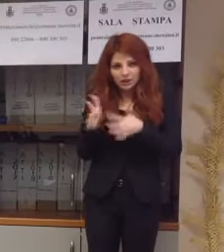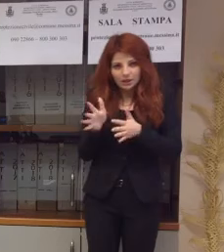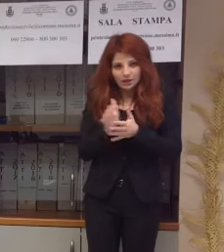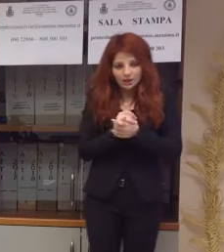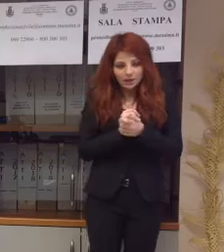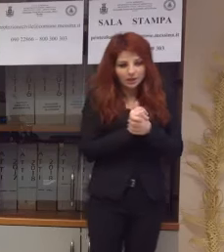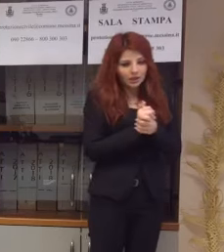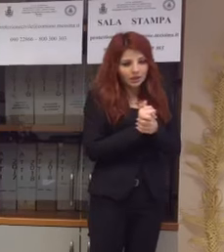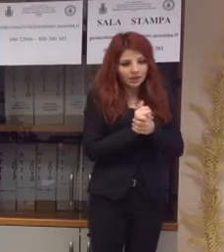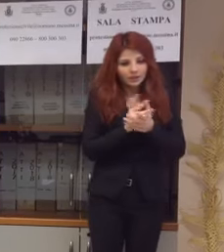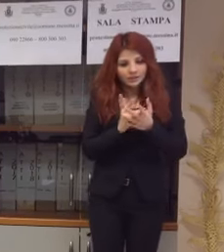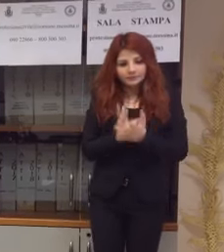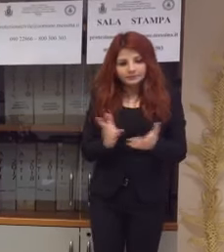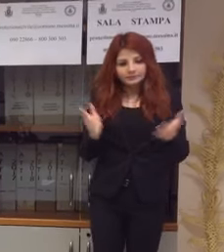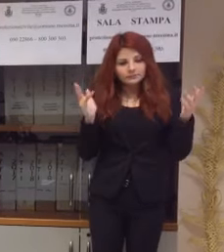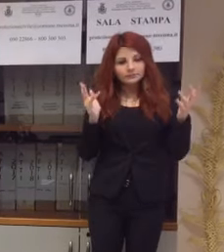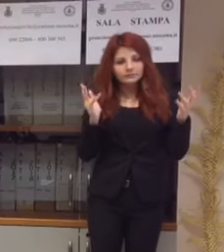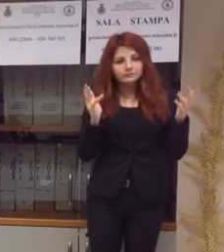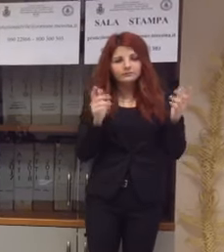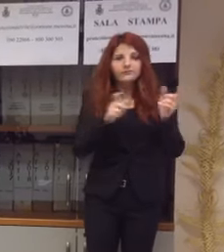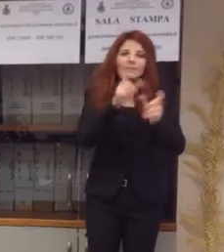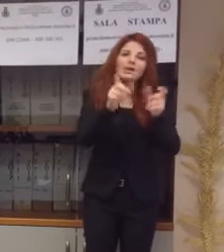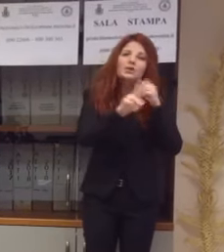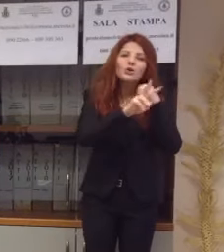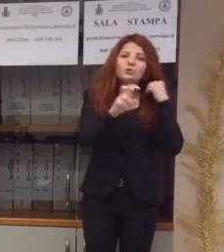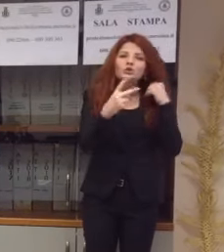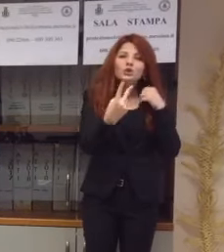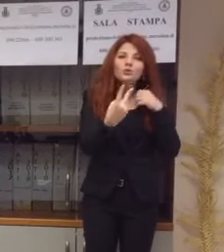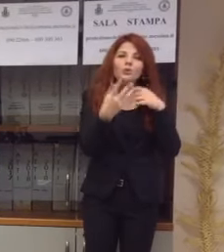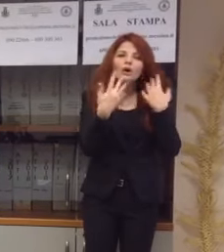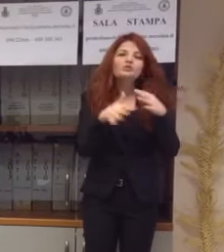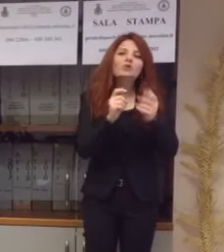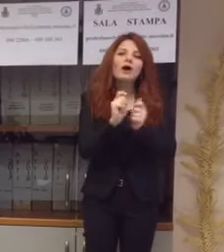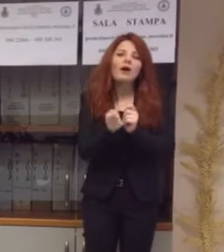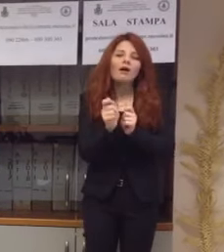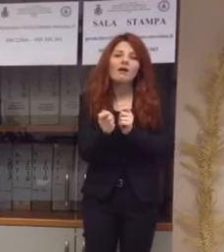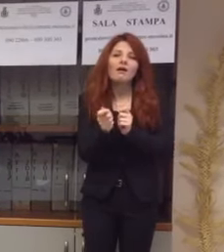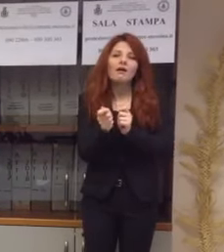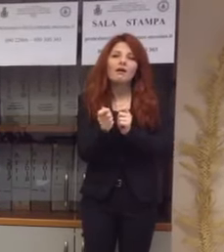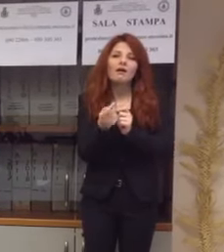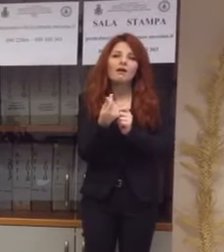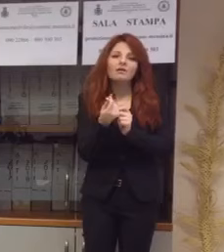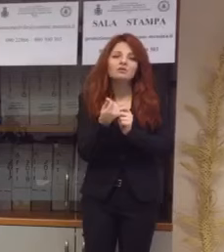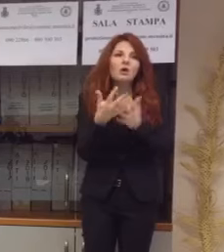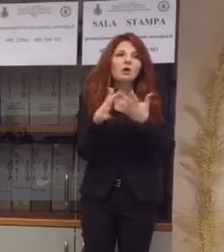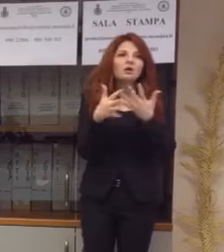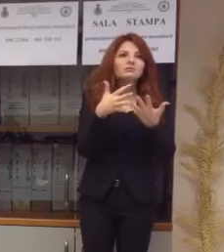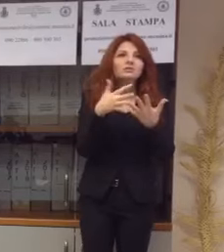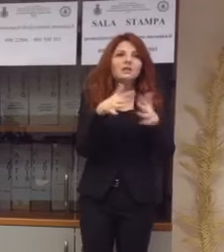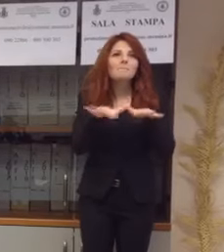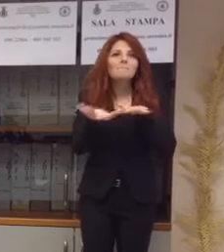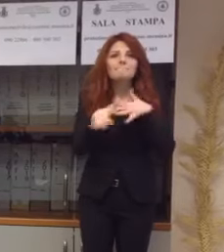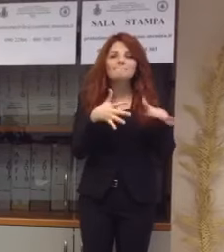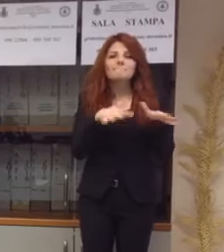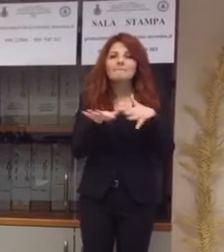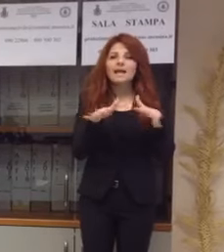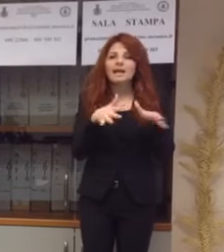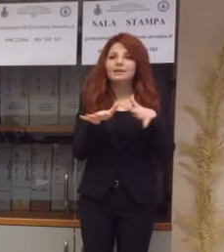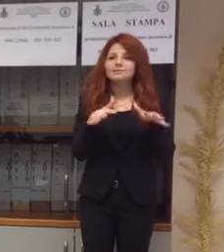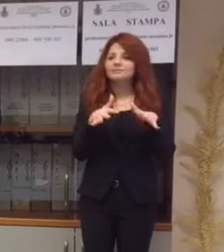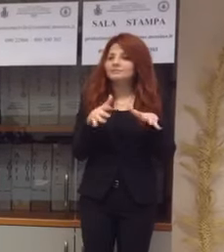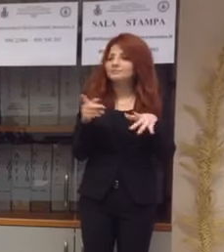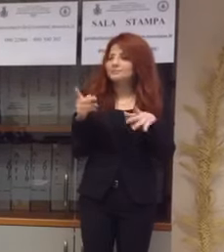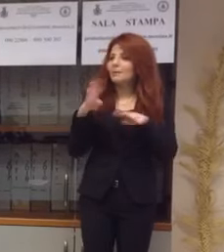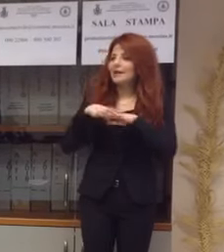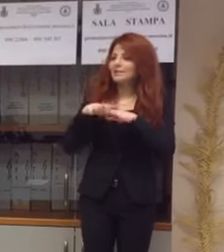speso questi 200 denti la media di, con la matematica tu si sciarriata, no?